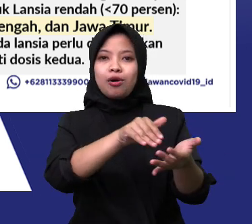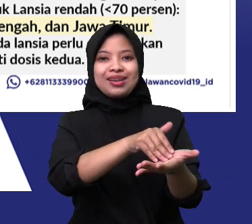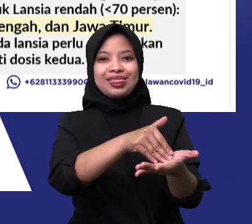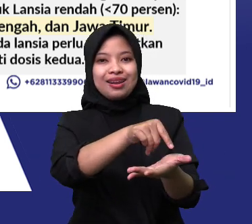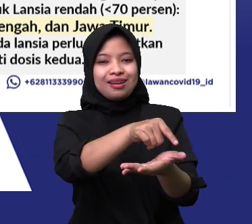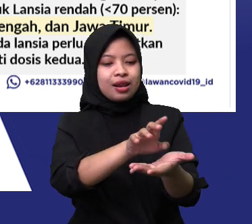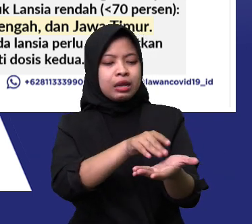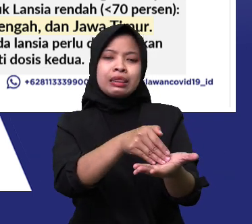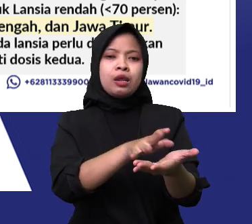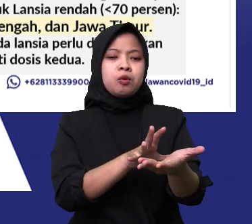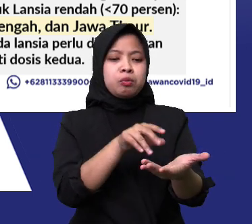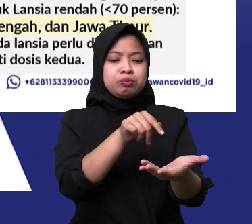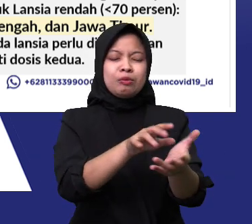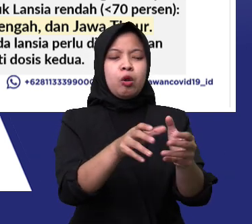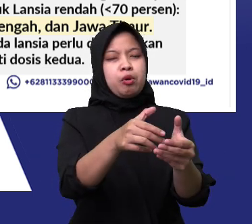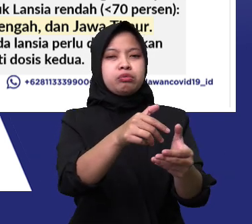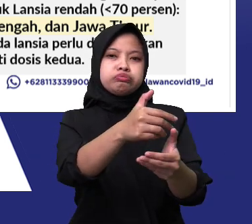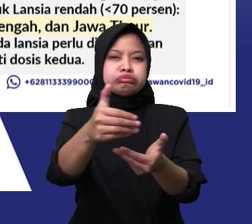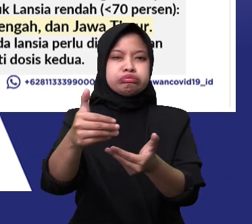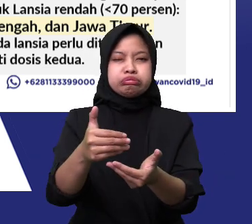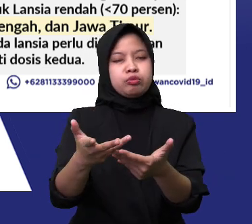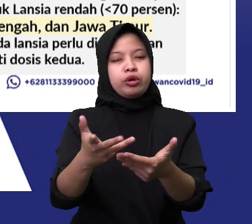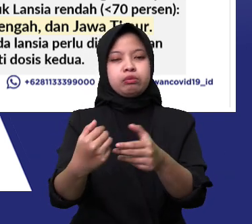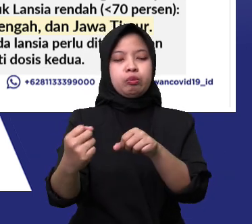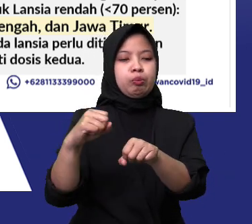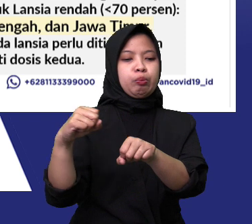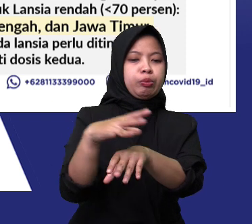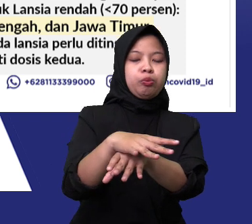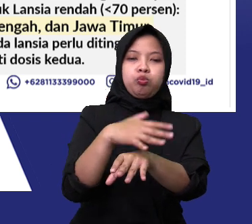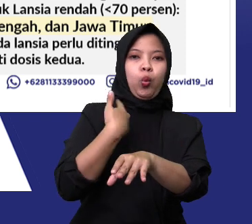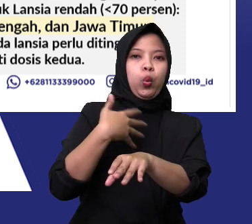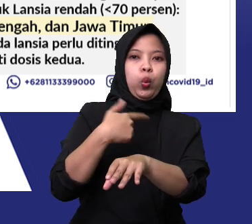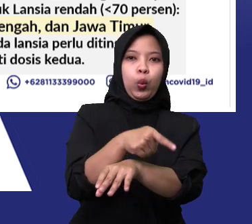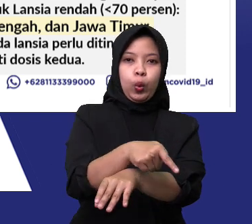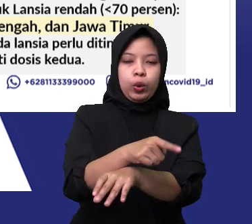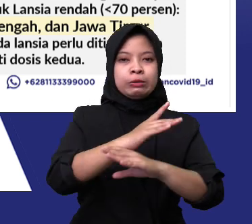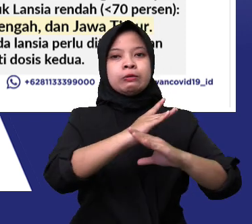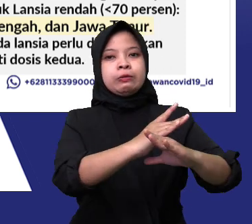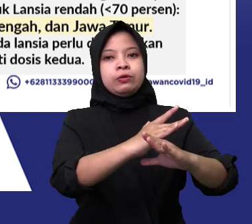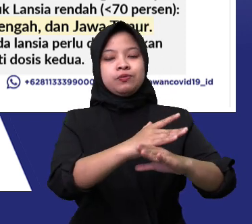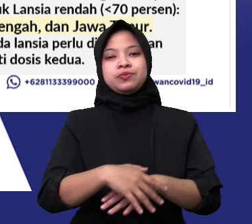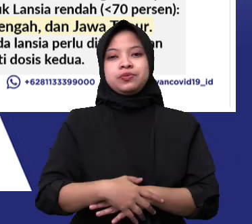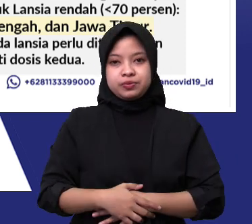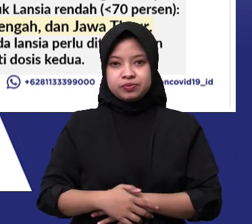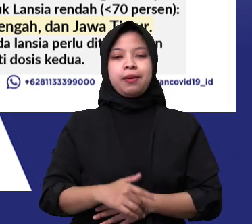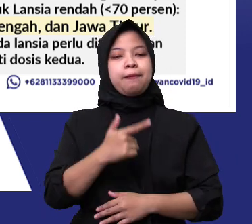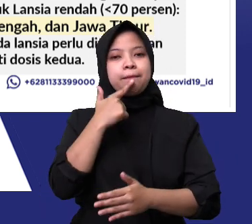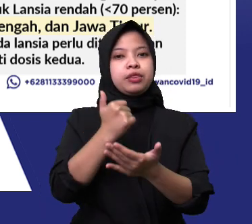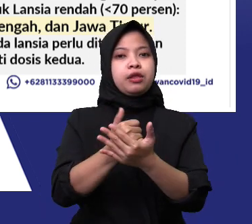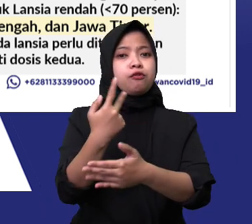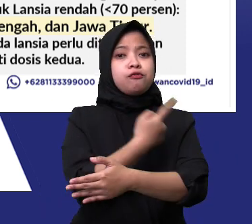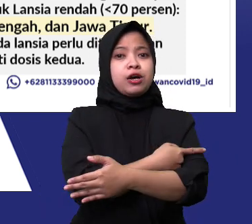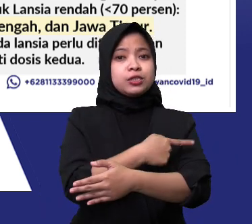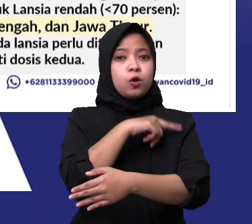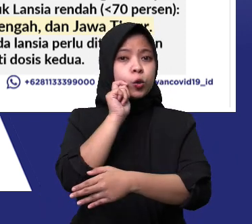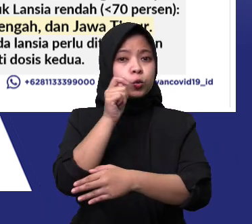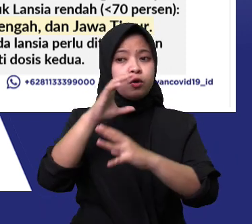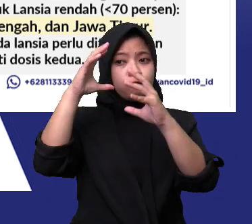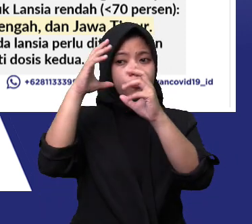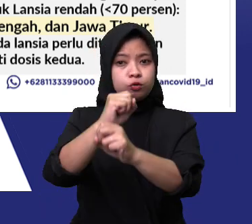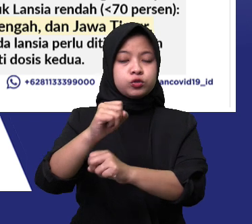akan paling signifikan dampaknya apabila terpapar. Penting untuk terus mengevaluasi cakupan vaksinasi lansia di